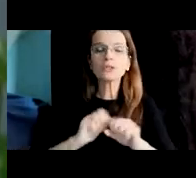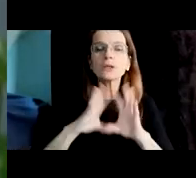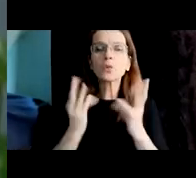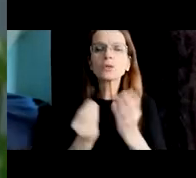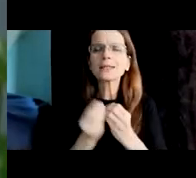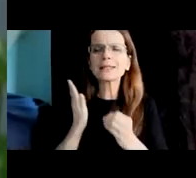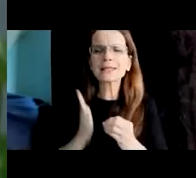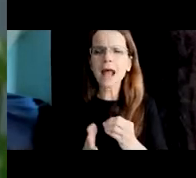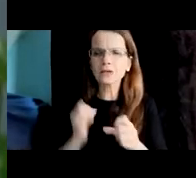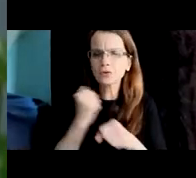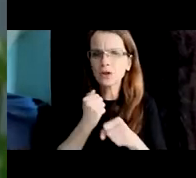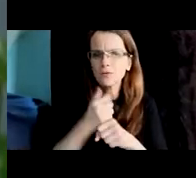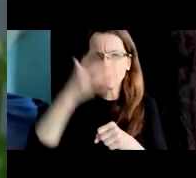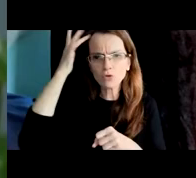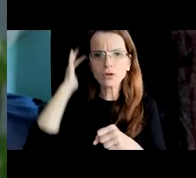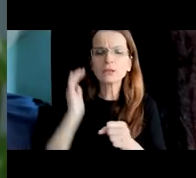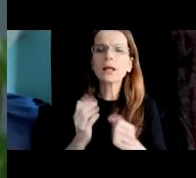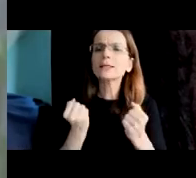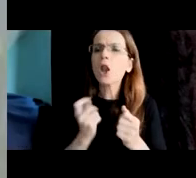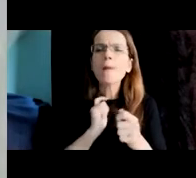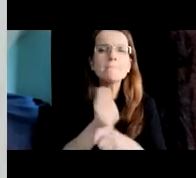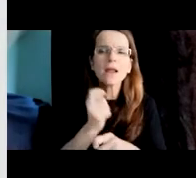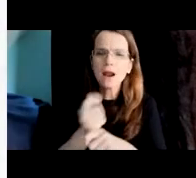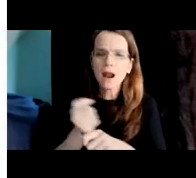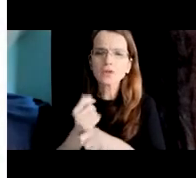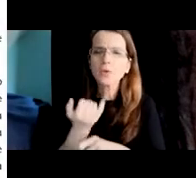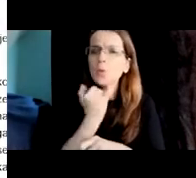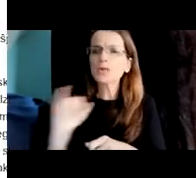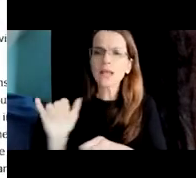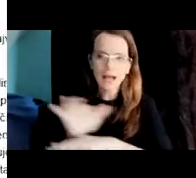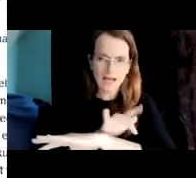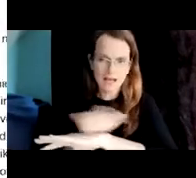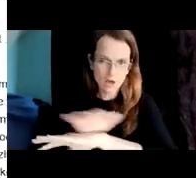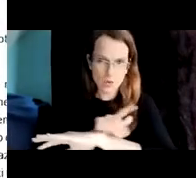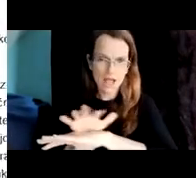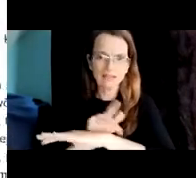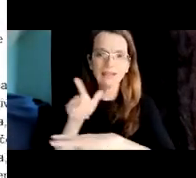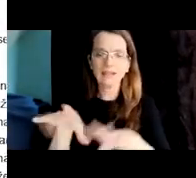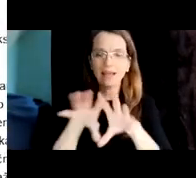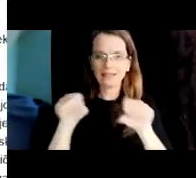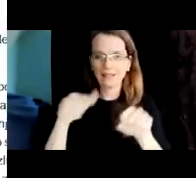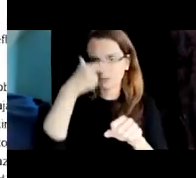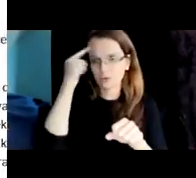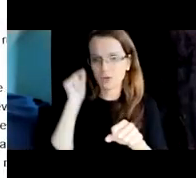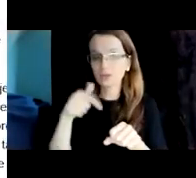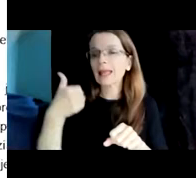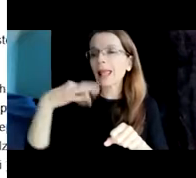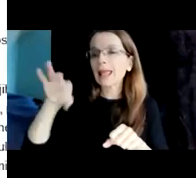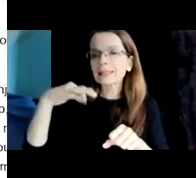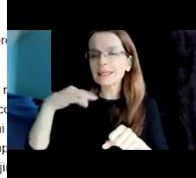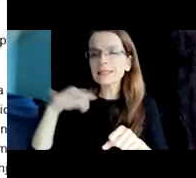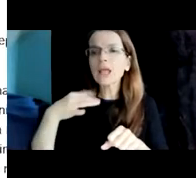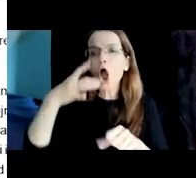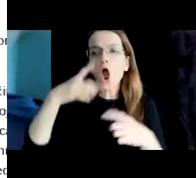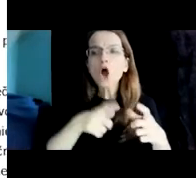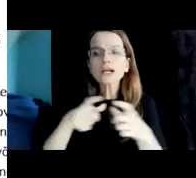možganov daleč prekaše vsak računalnik, ki ga je izdelal človek. So edini organ, ki ga ni mogoče zamenjati. Kot je rekel